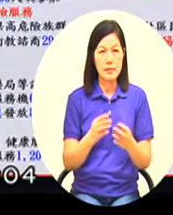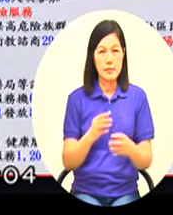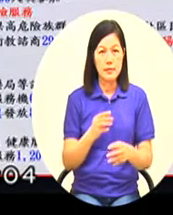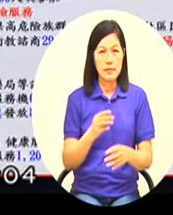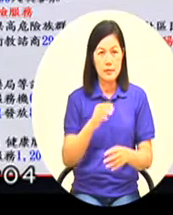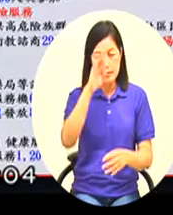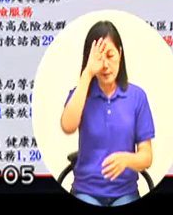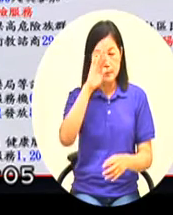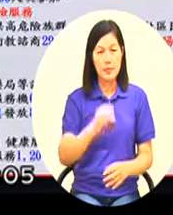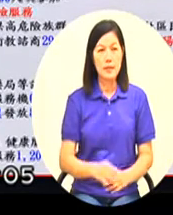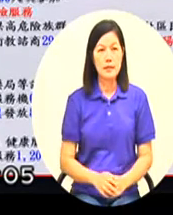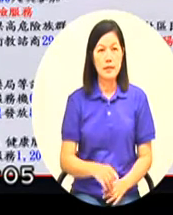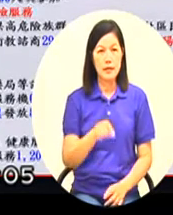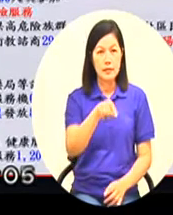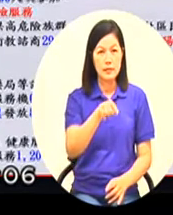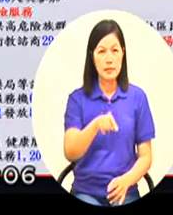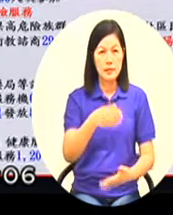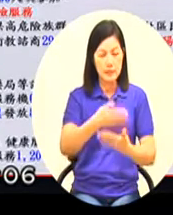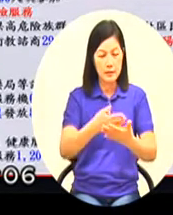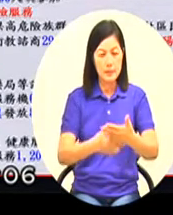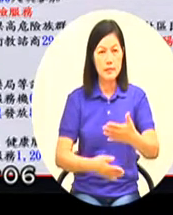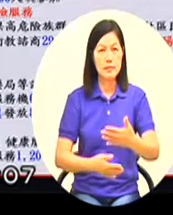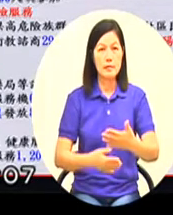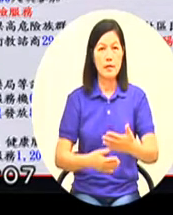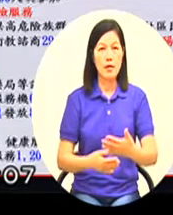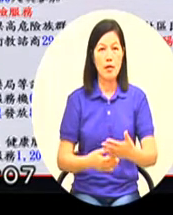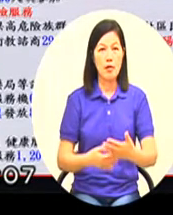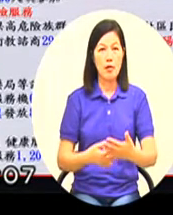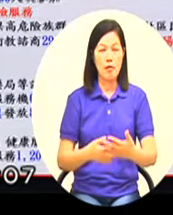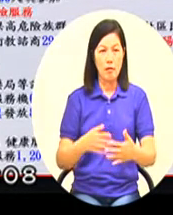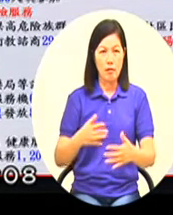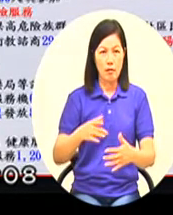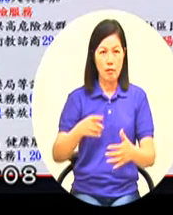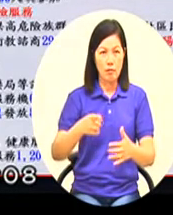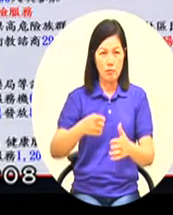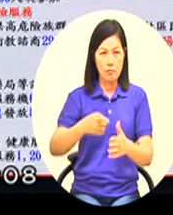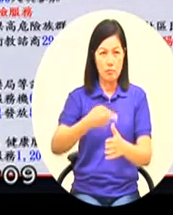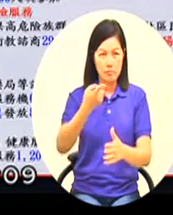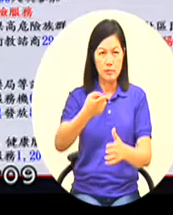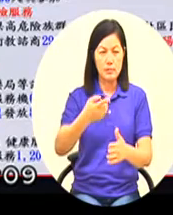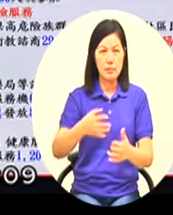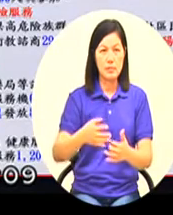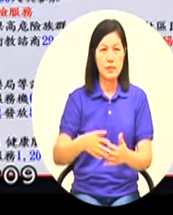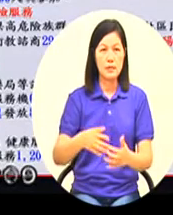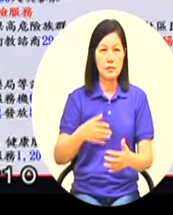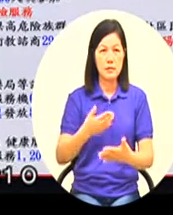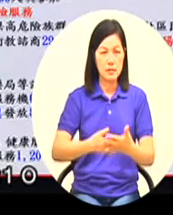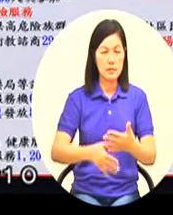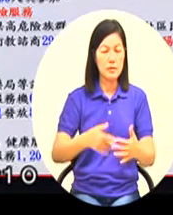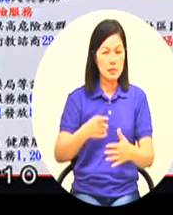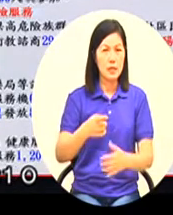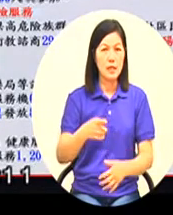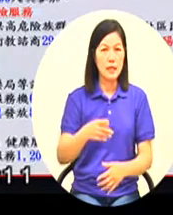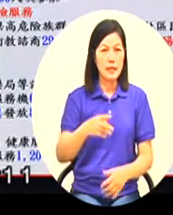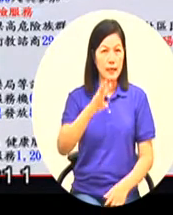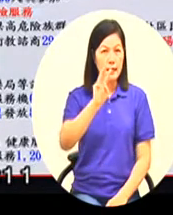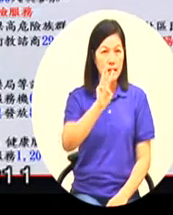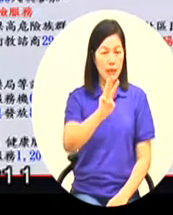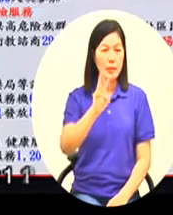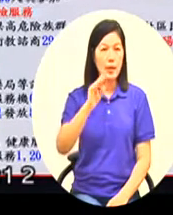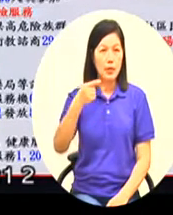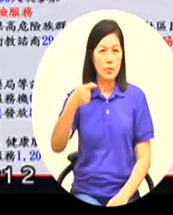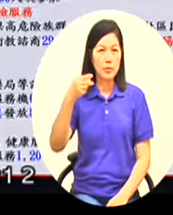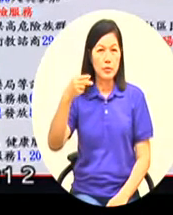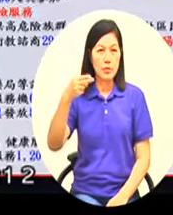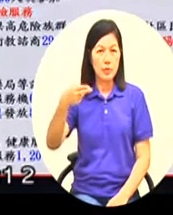分到今年为止，我们的一个减少率优于全国。那配合中央所制定的 WHO